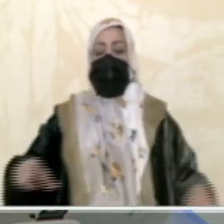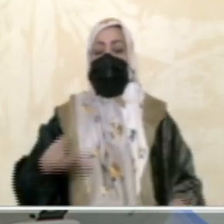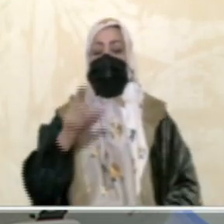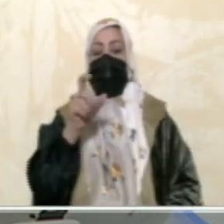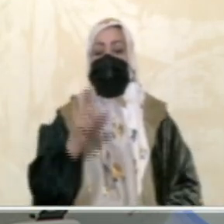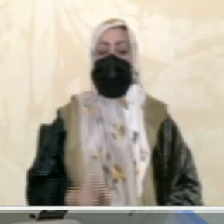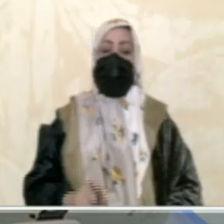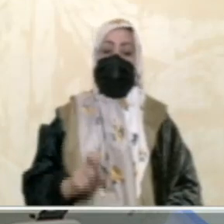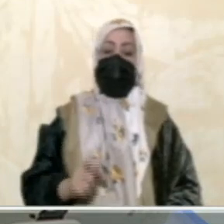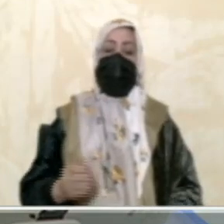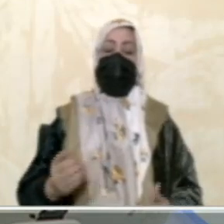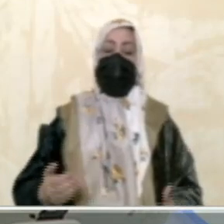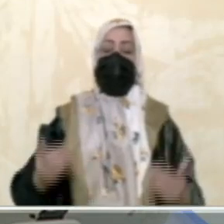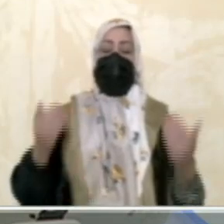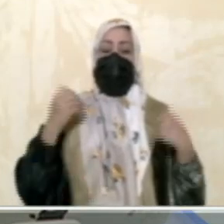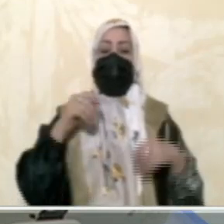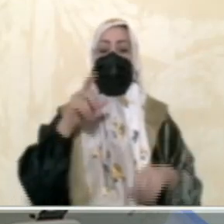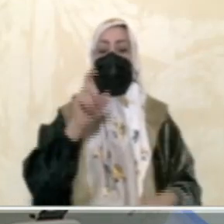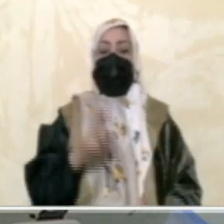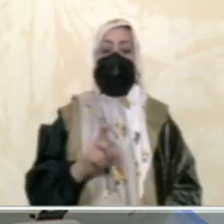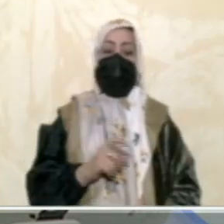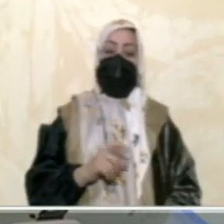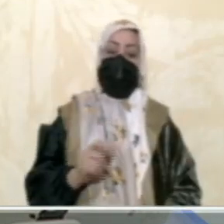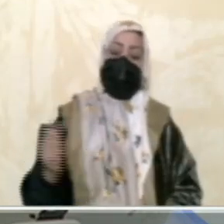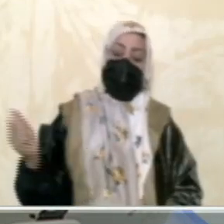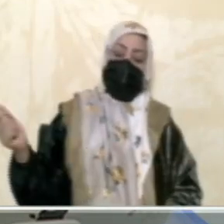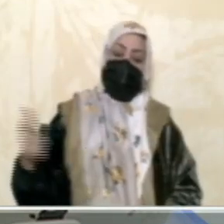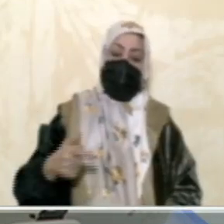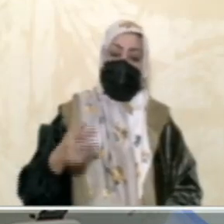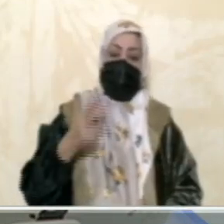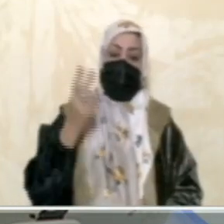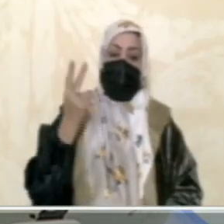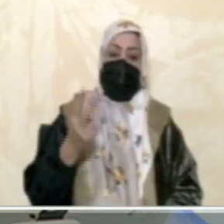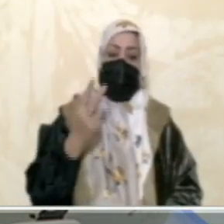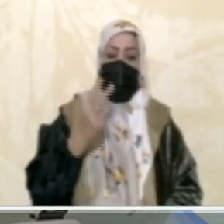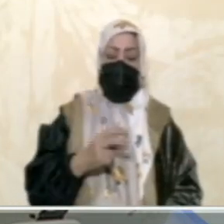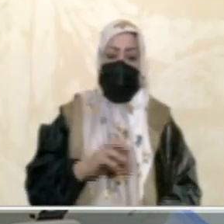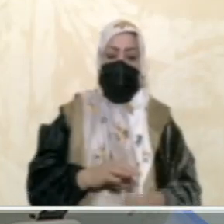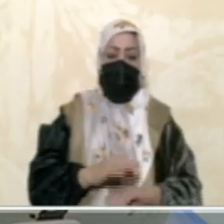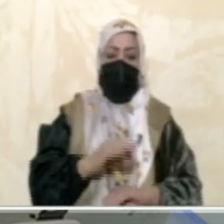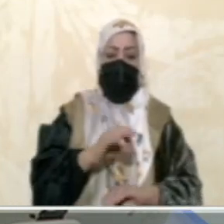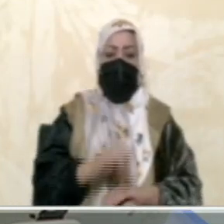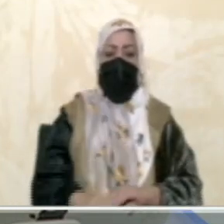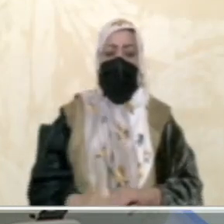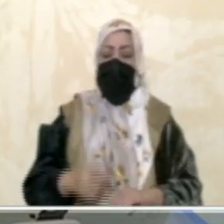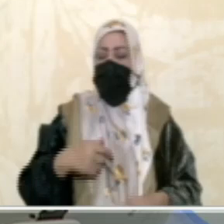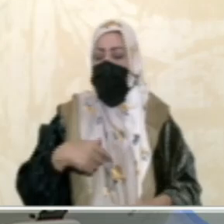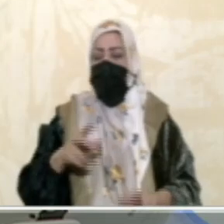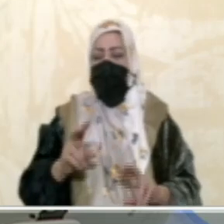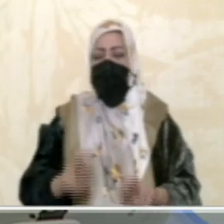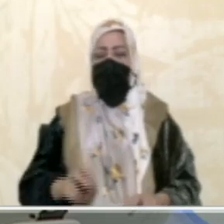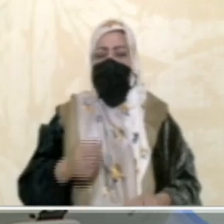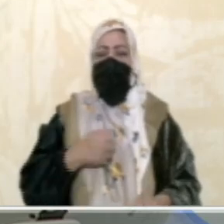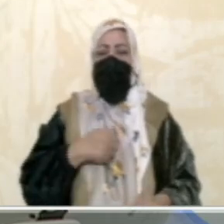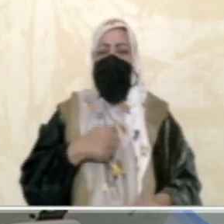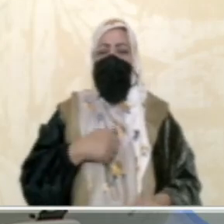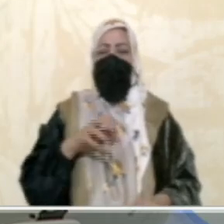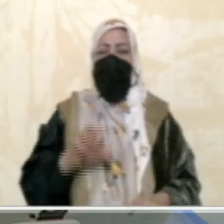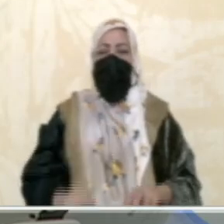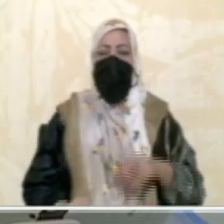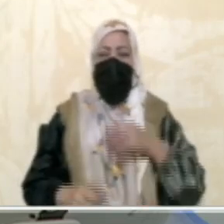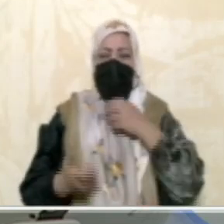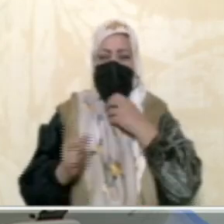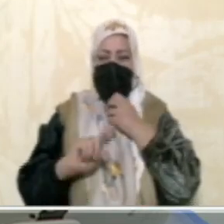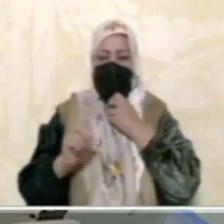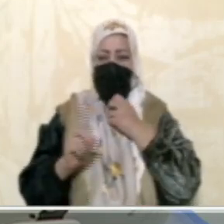ياتي للتراويح متاخرا ويقول انا حجزت مكاني هل هذا الحجز صحيح هذا الحجز غير